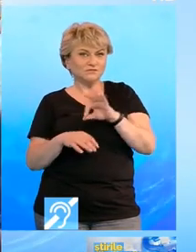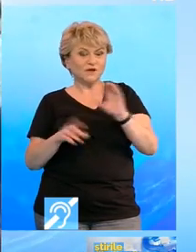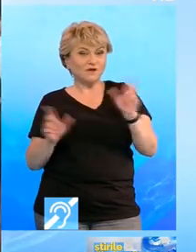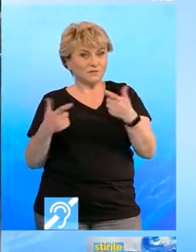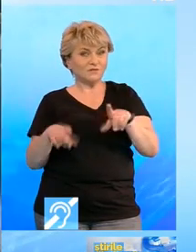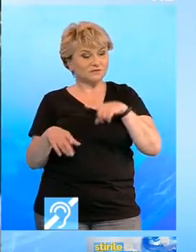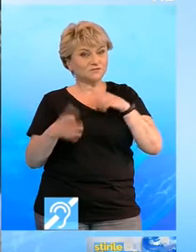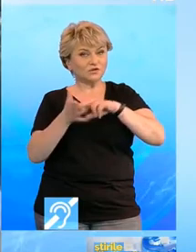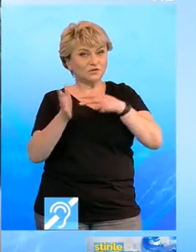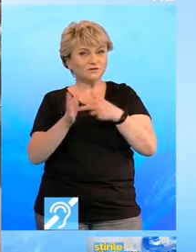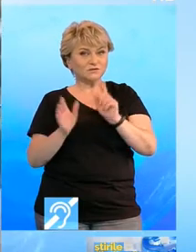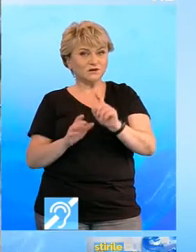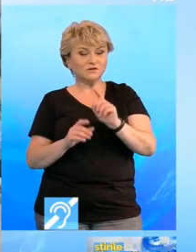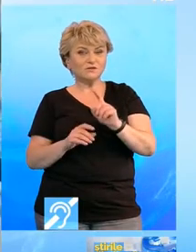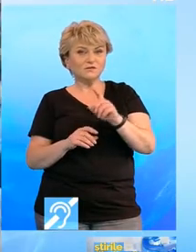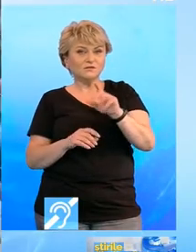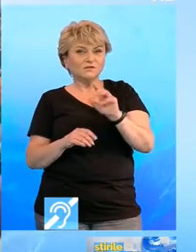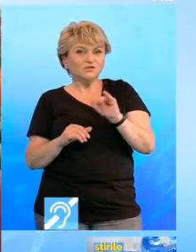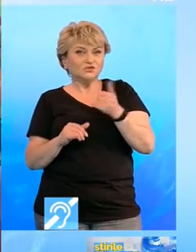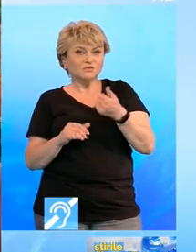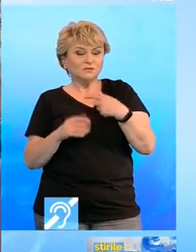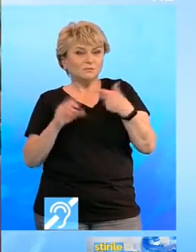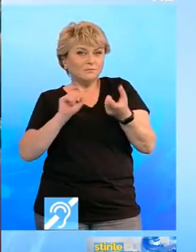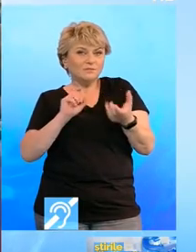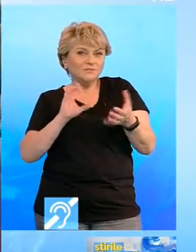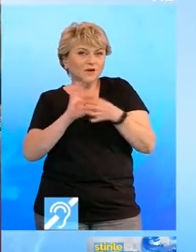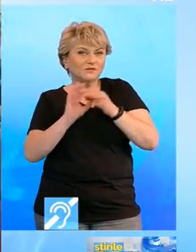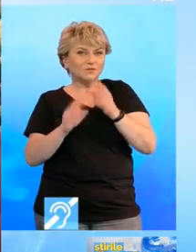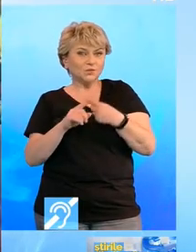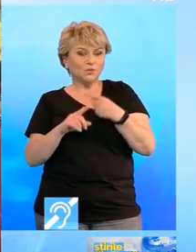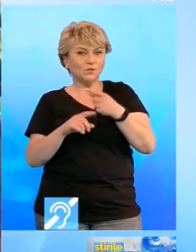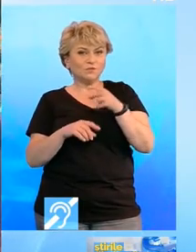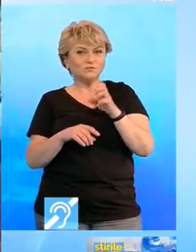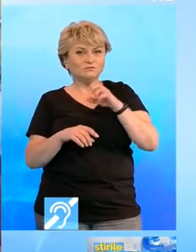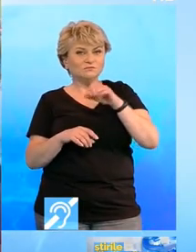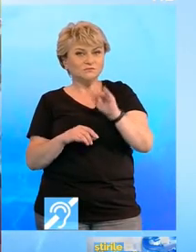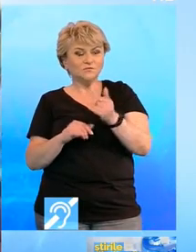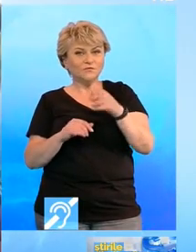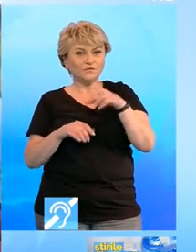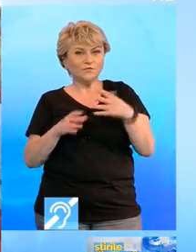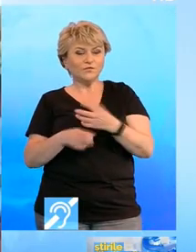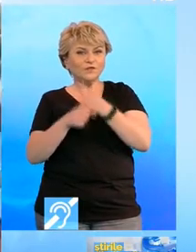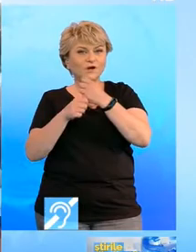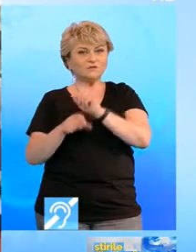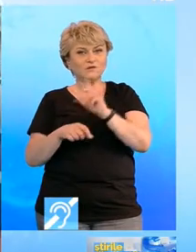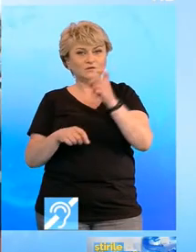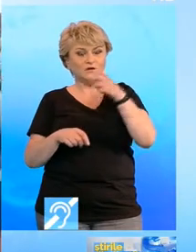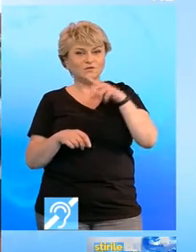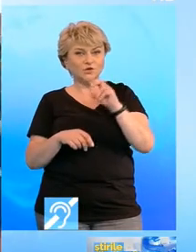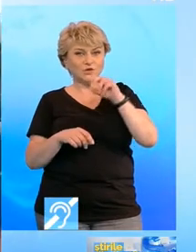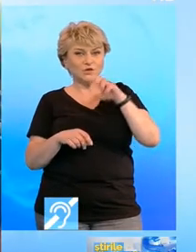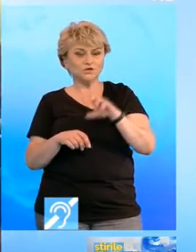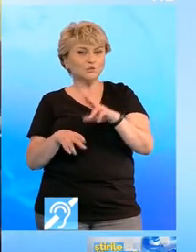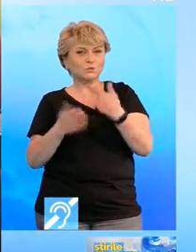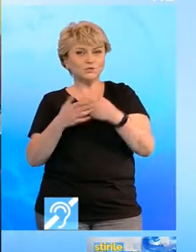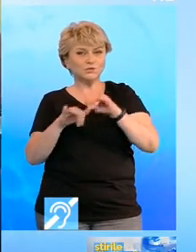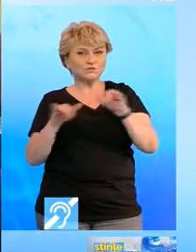este organizat de Fisher International în parteneriat educațional cu Educators by Fundația Dan Voiculescu pentru Dezvoltarea României.